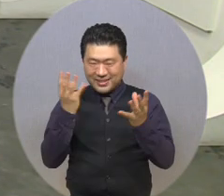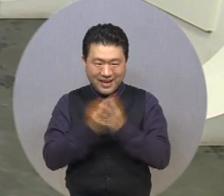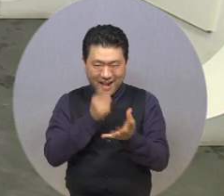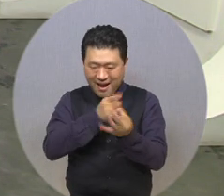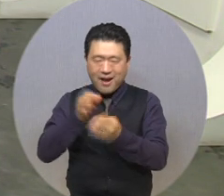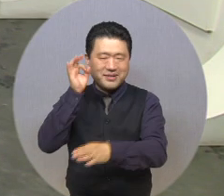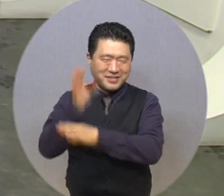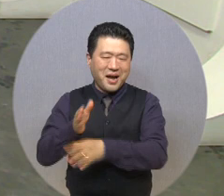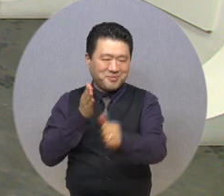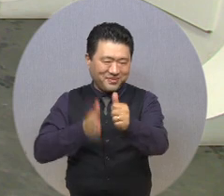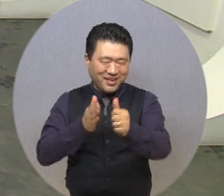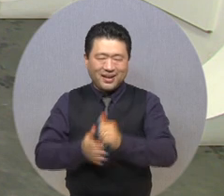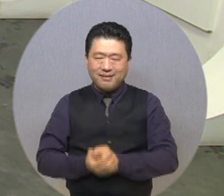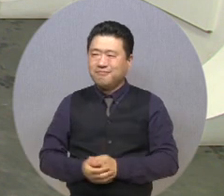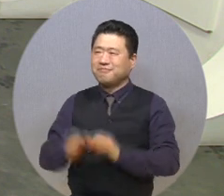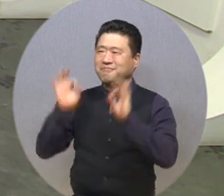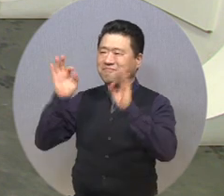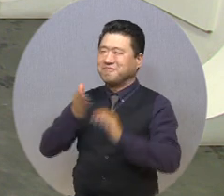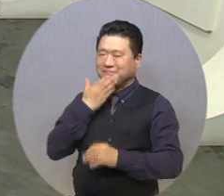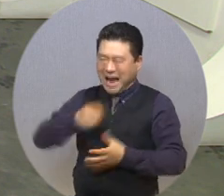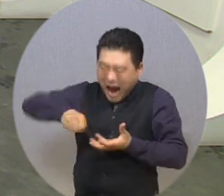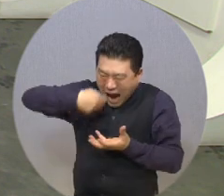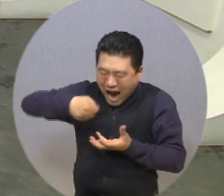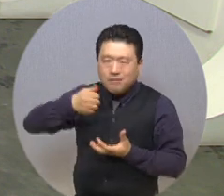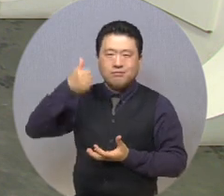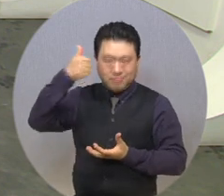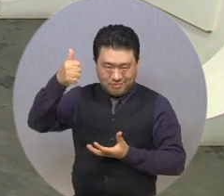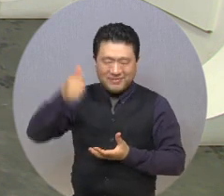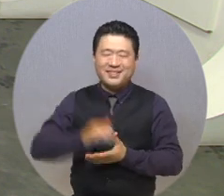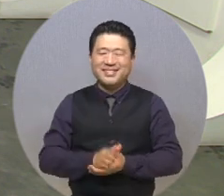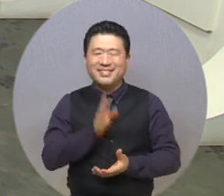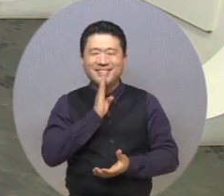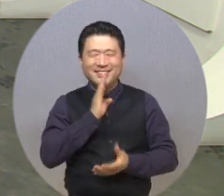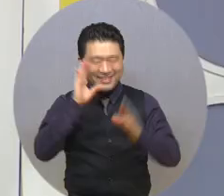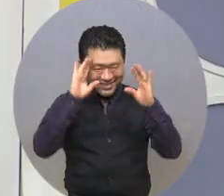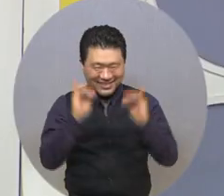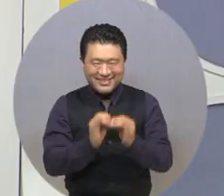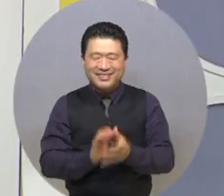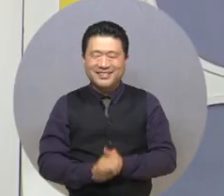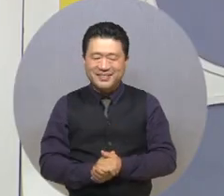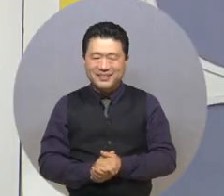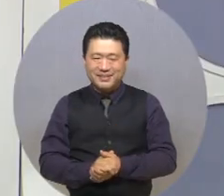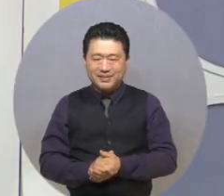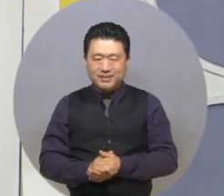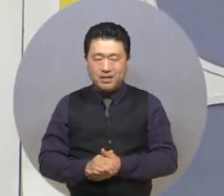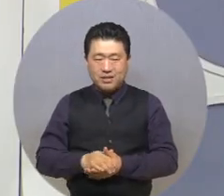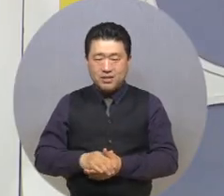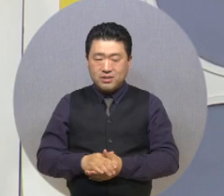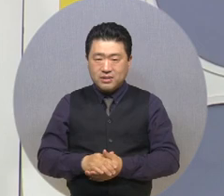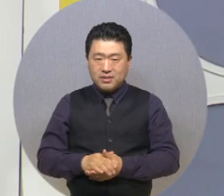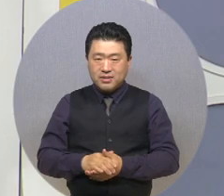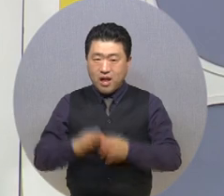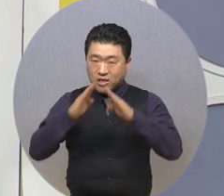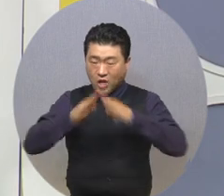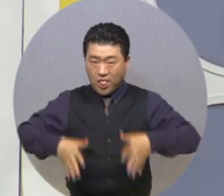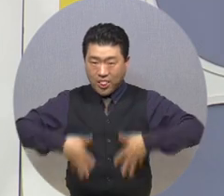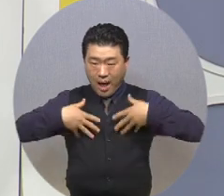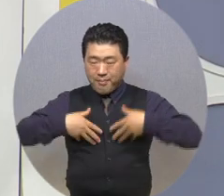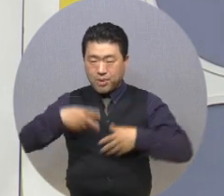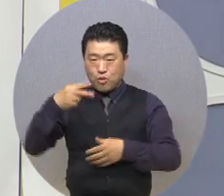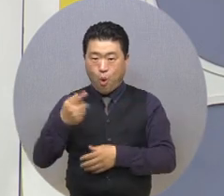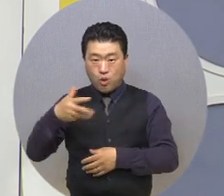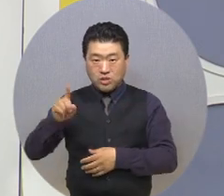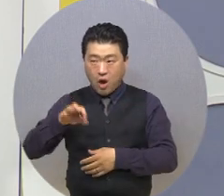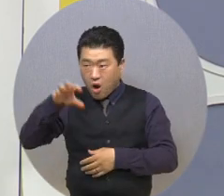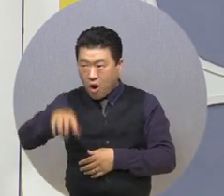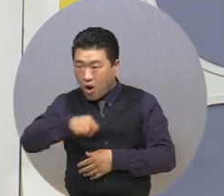구매하시면 되겠습니다. 맞습니다. 한국인은 역시 밥심이거든요. 아, 네, 맞아요. 아니, 그나저나 전남도청에 특히 남도장터에 정말 상이란